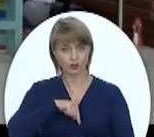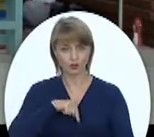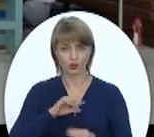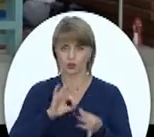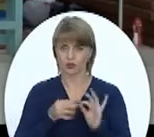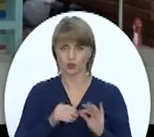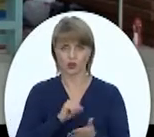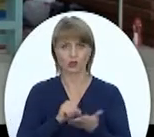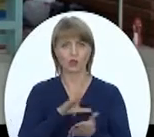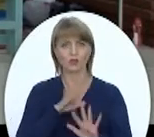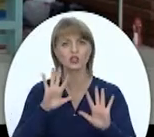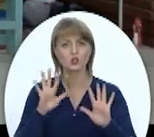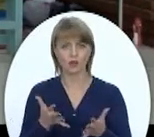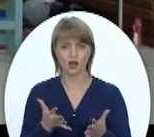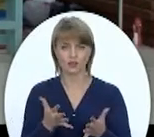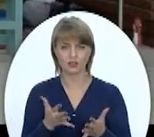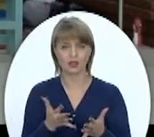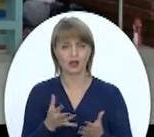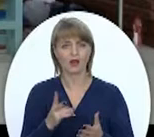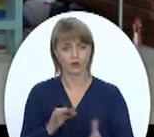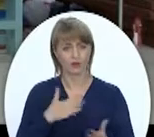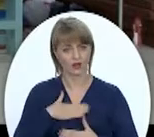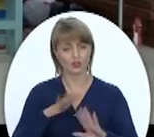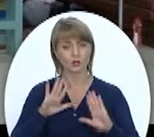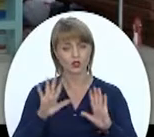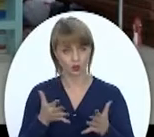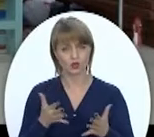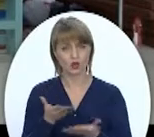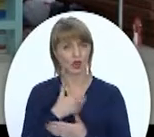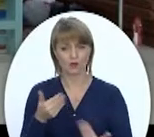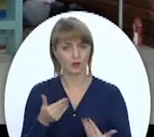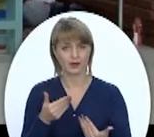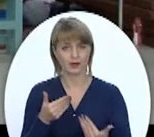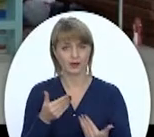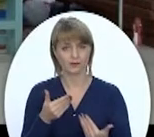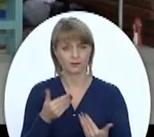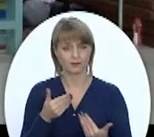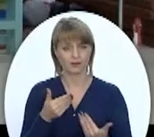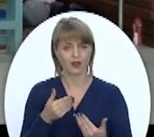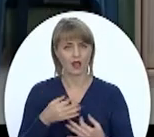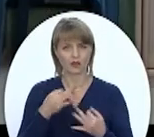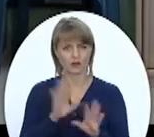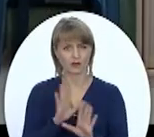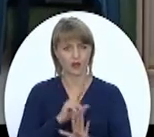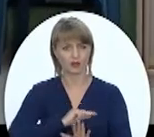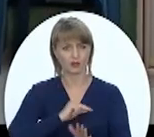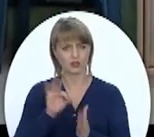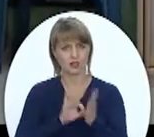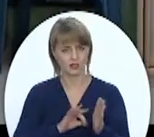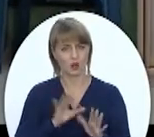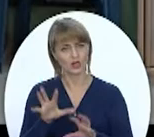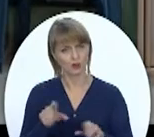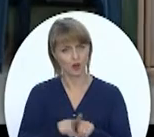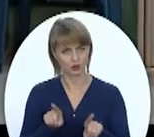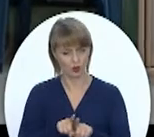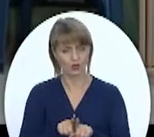то есть должны быть ситуации. Вот. Но в нашем случае мы не запускаем человека в работу сразу. Да и собак